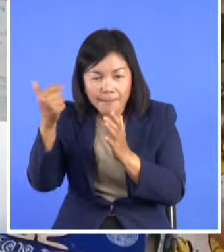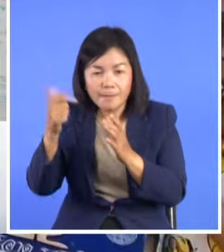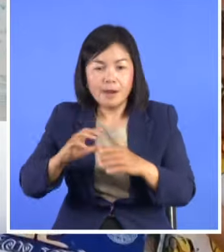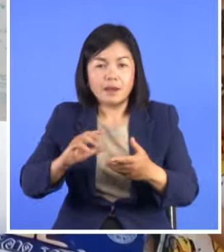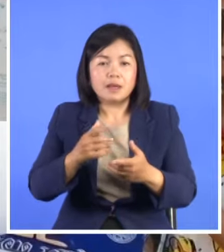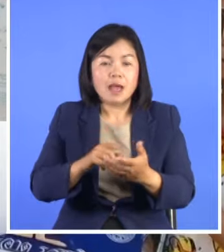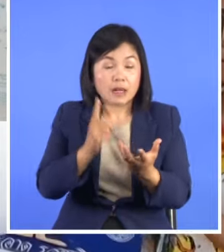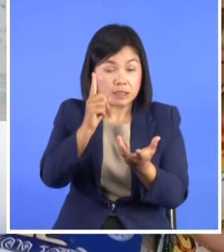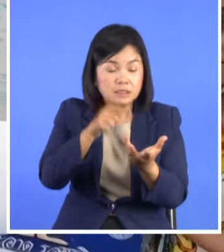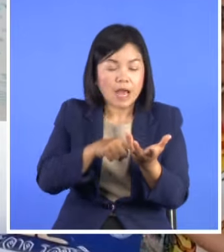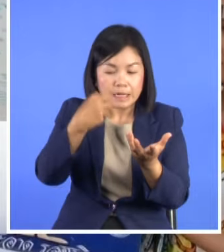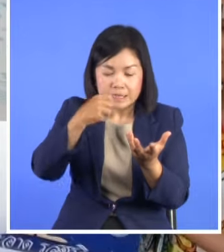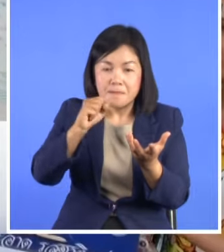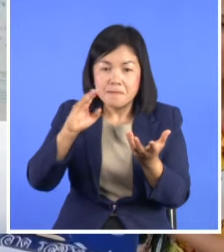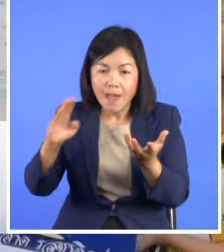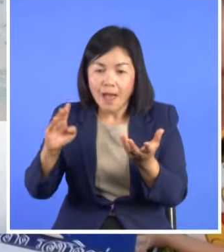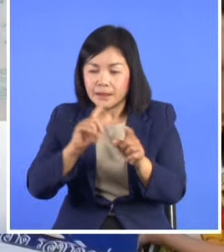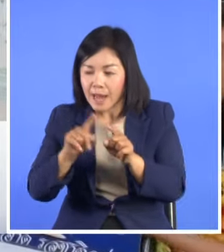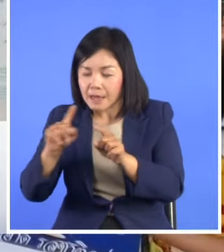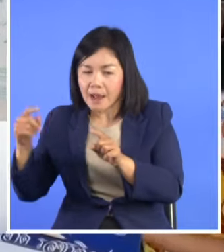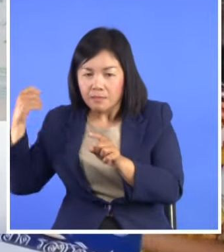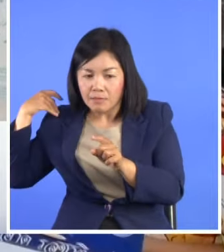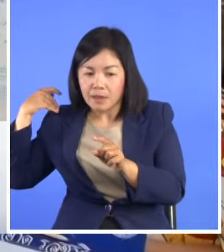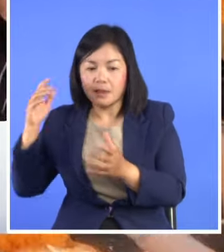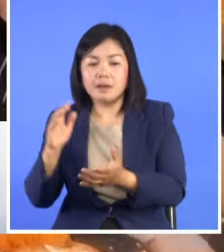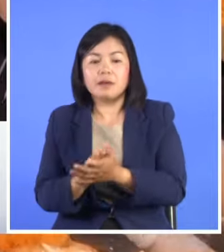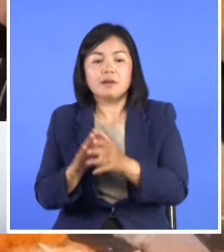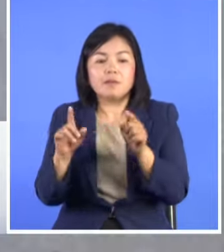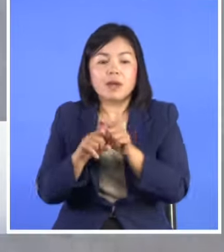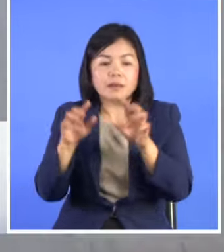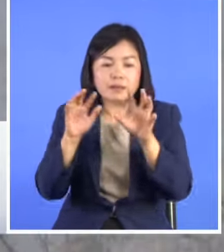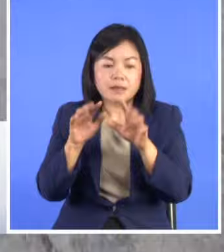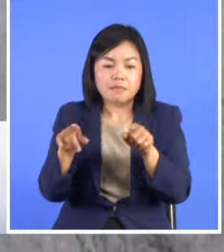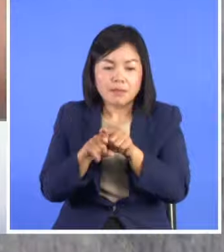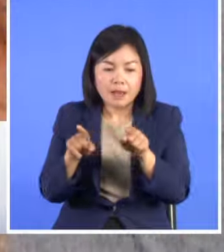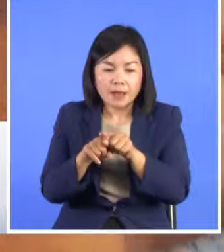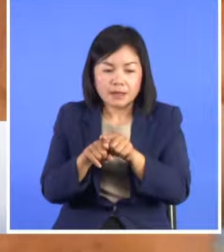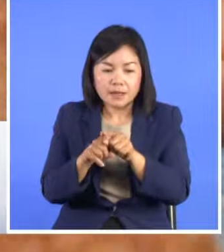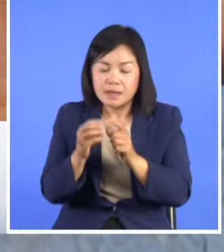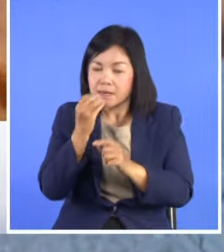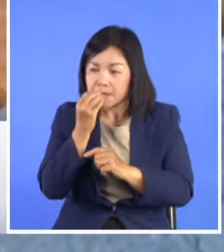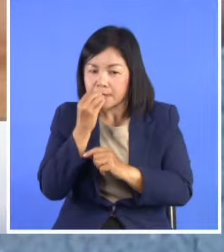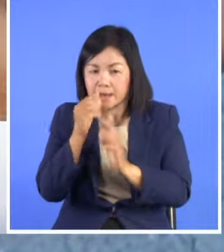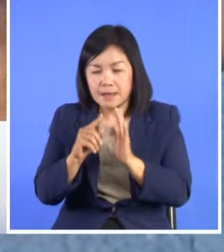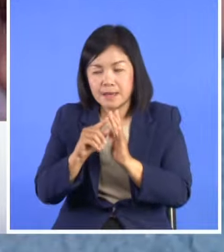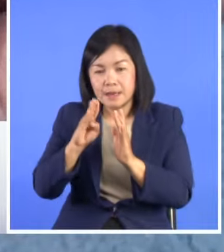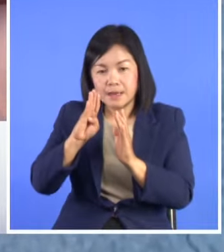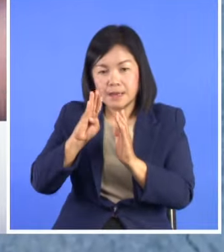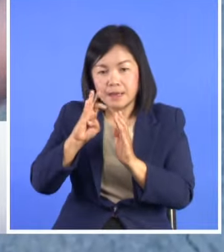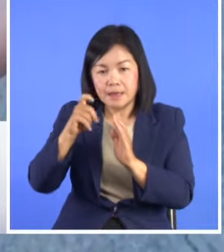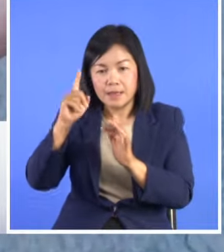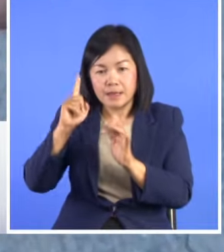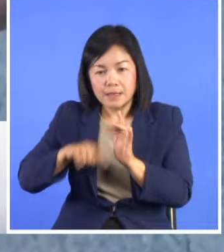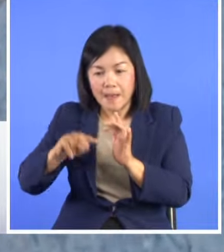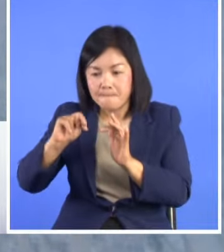ยนะคะยังมีขนมเบื้องโบราณด้วยที่มีไส้ถึง6ไส้ใน1ชิ้นน่ะนี่แล้วอันนี้เป็นขนมเบื้อง